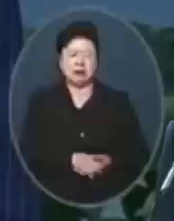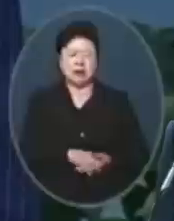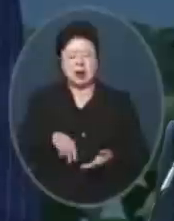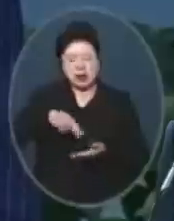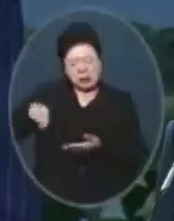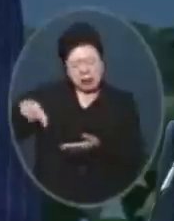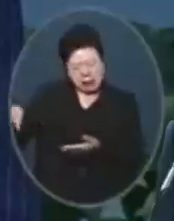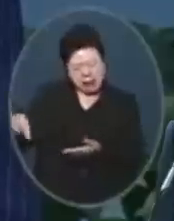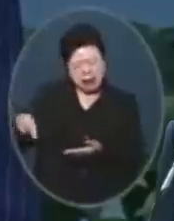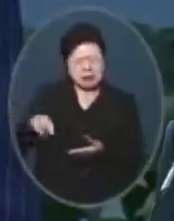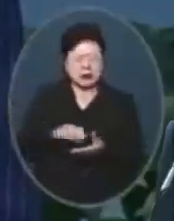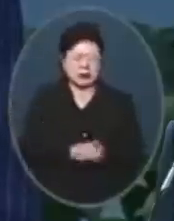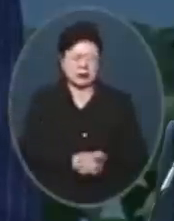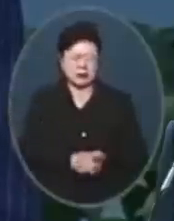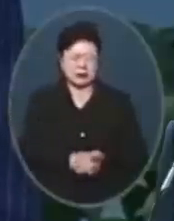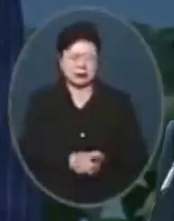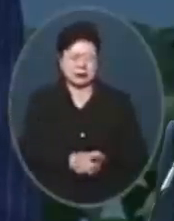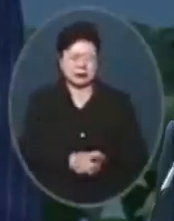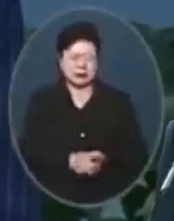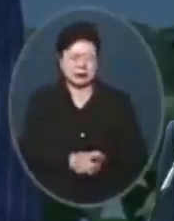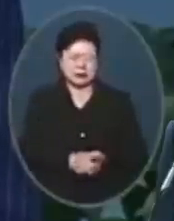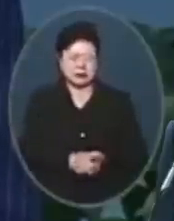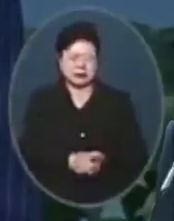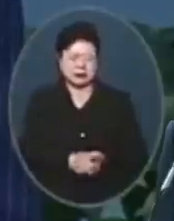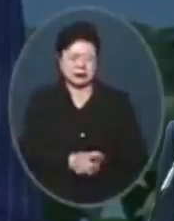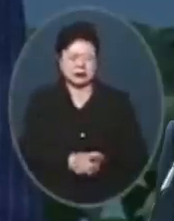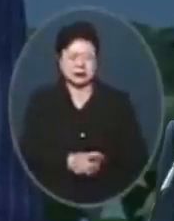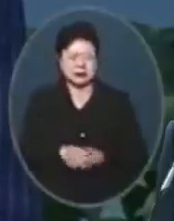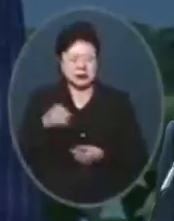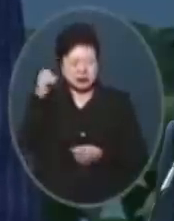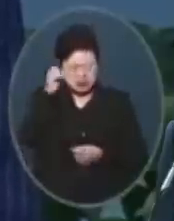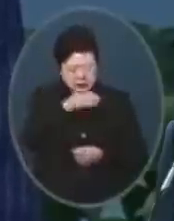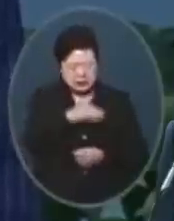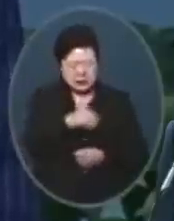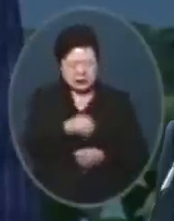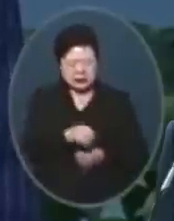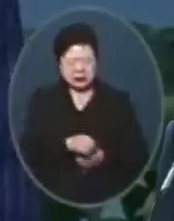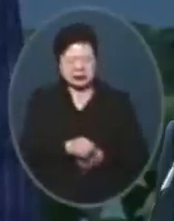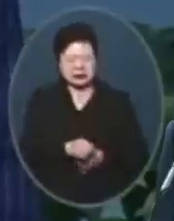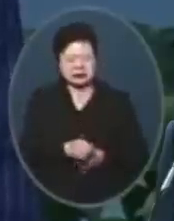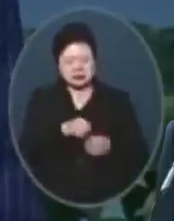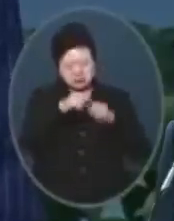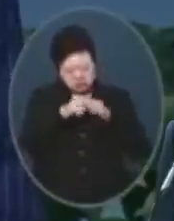방황하면 말할 수 없이 허약한 인간이 될 수 있습니다.